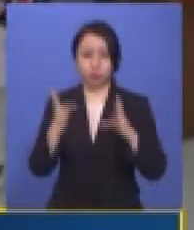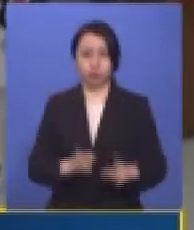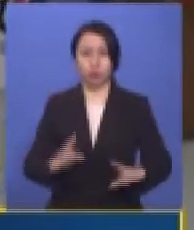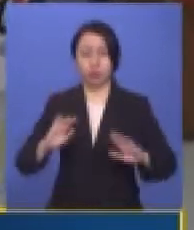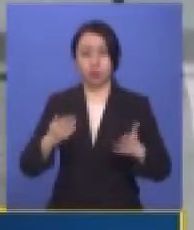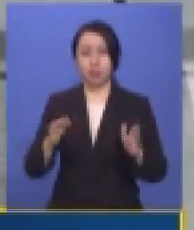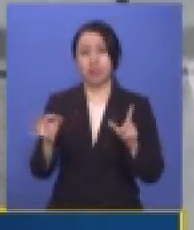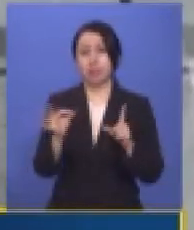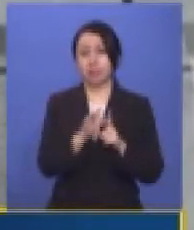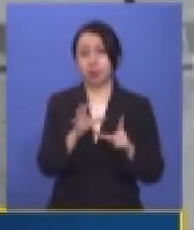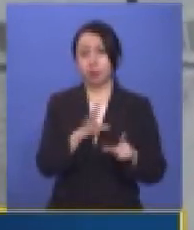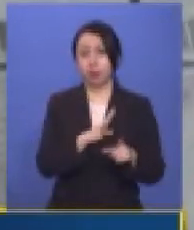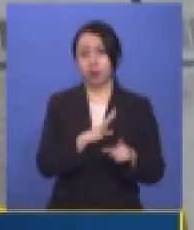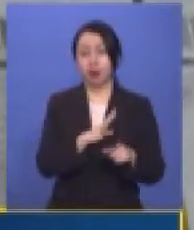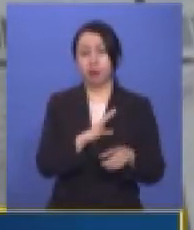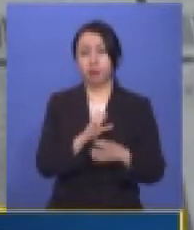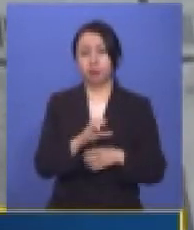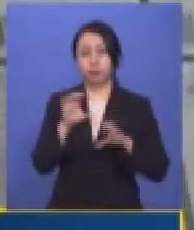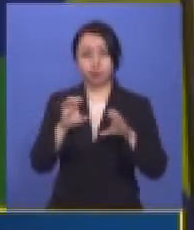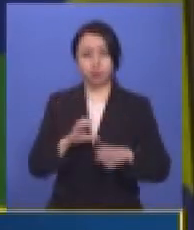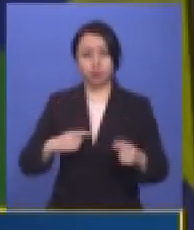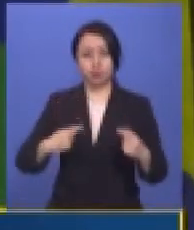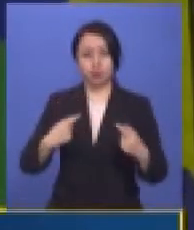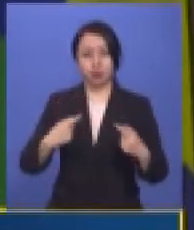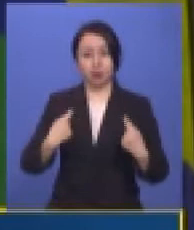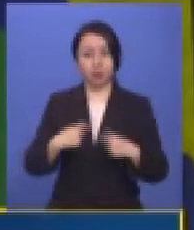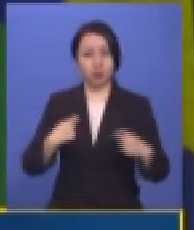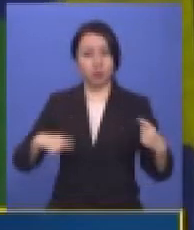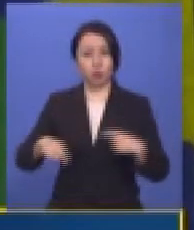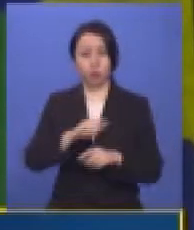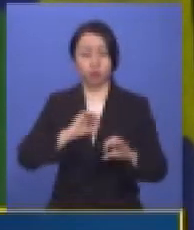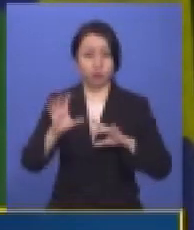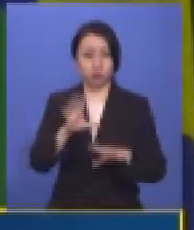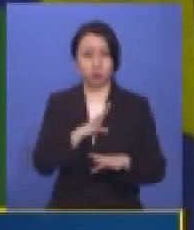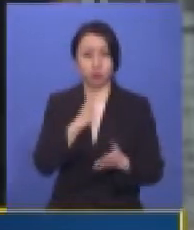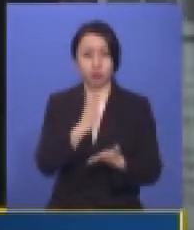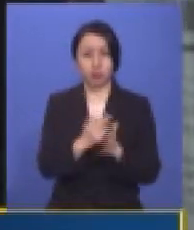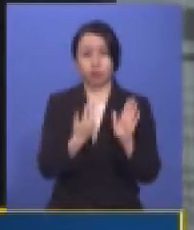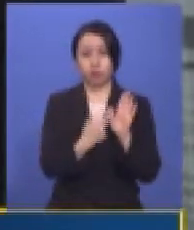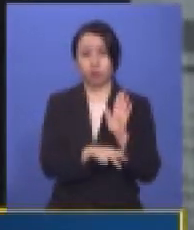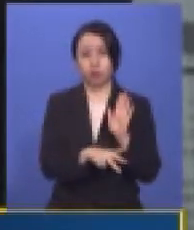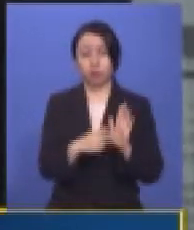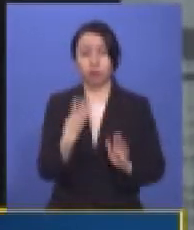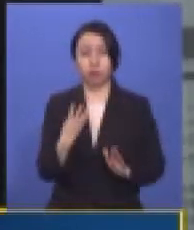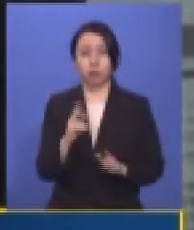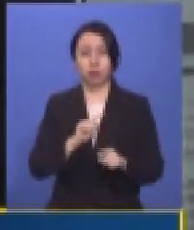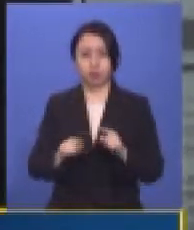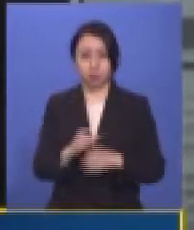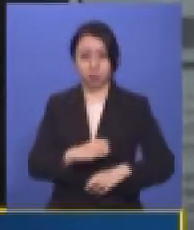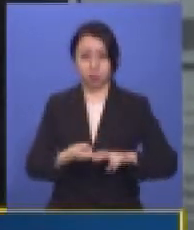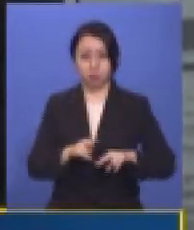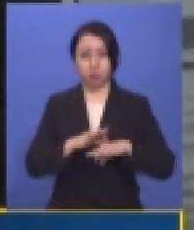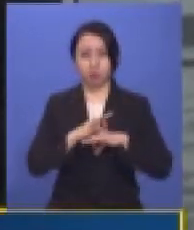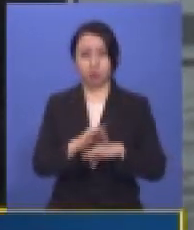ситуаций. Цель – выявление и пресечение фактов незаконной торговли пиротехническими изделиями. Создано 84 мобильные группы, которыми